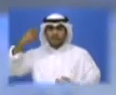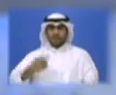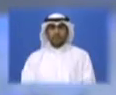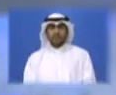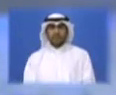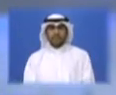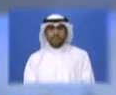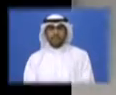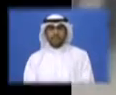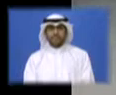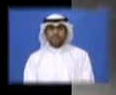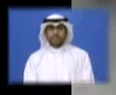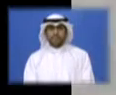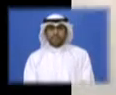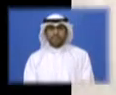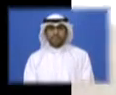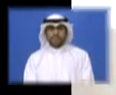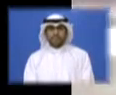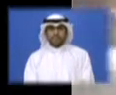المستويات.